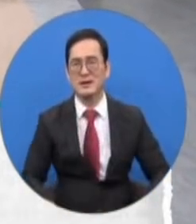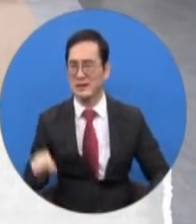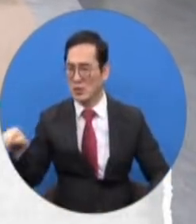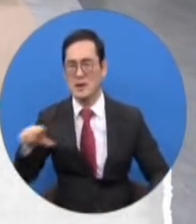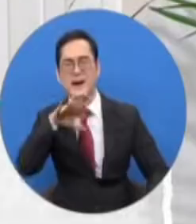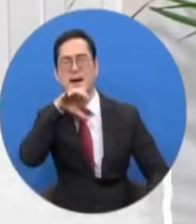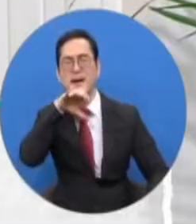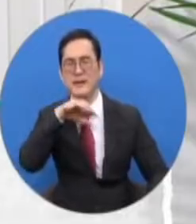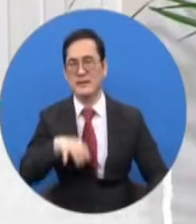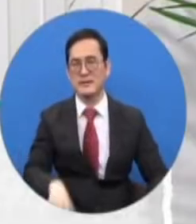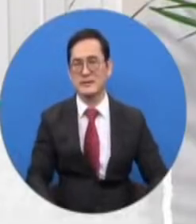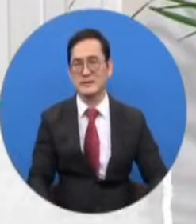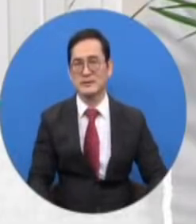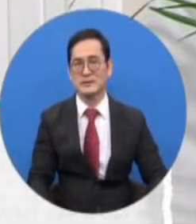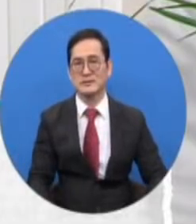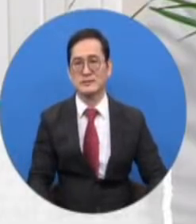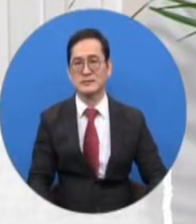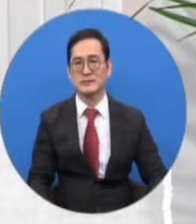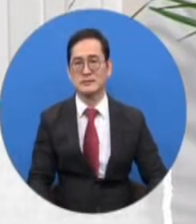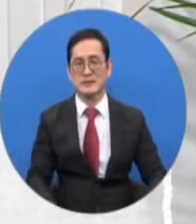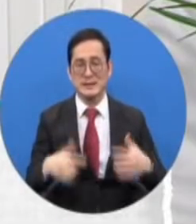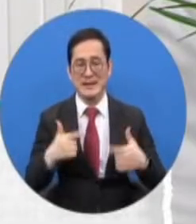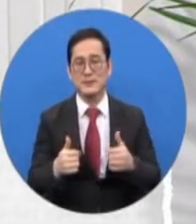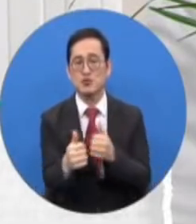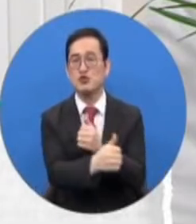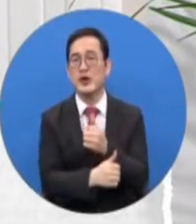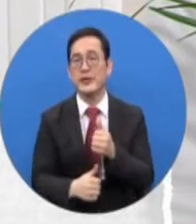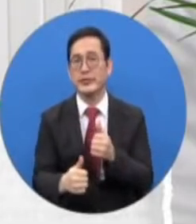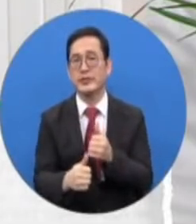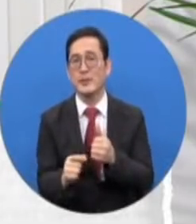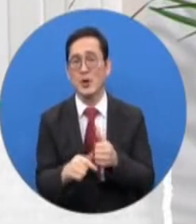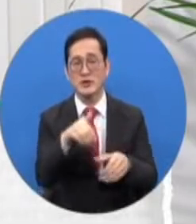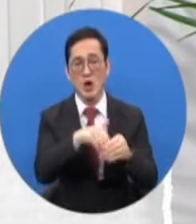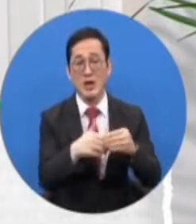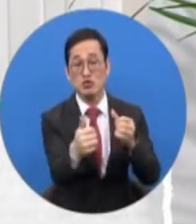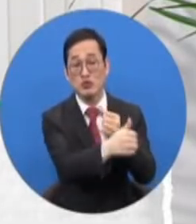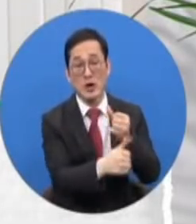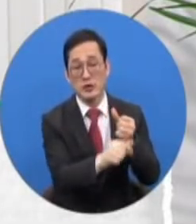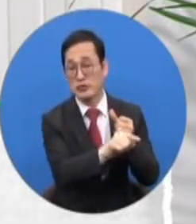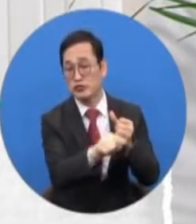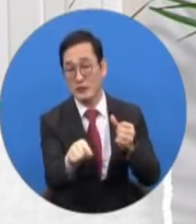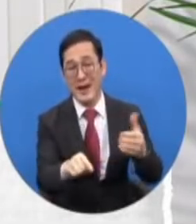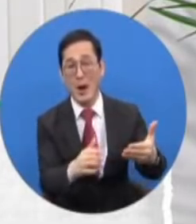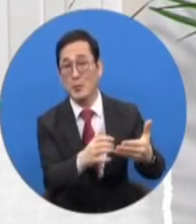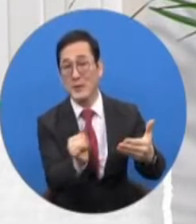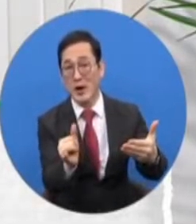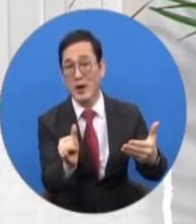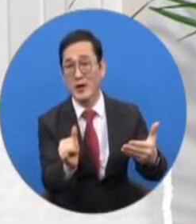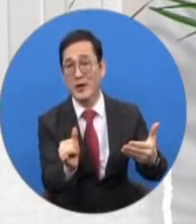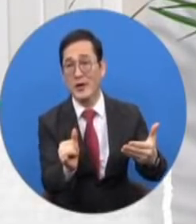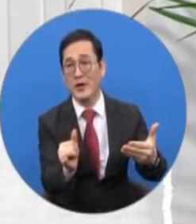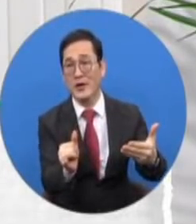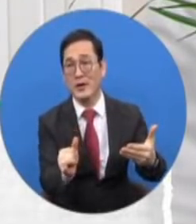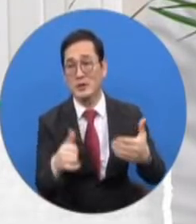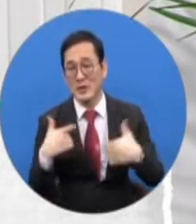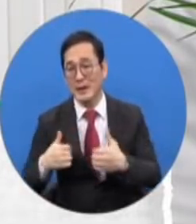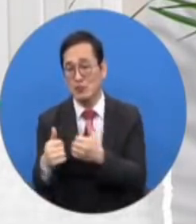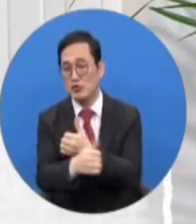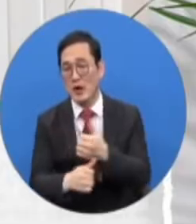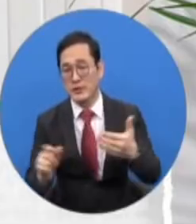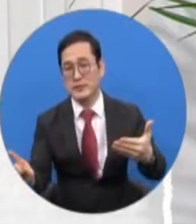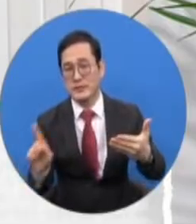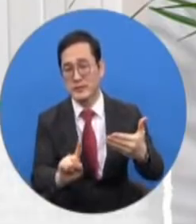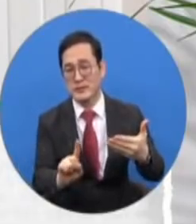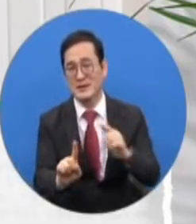뭐냐면 지금까지 상임위원을 그러니까 상임위원은 뭐냐면 선관위원이 이제 쭉 있는데 9명의 선관위원이 있지만 이제 상임위원만 3근을